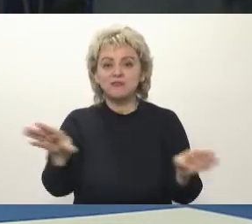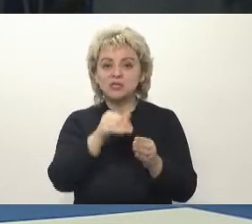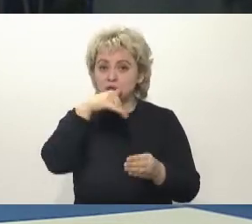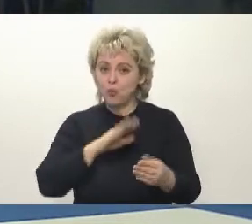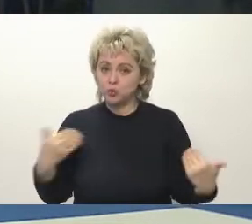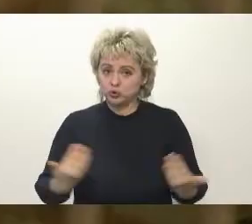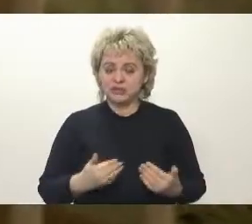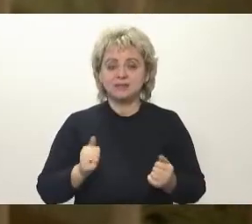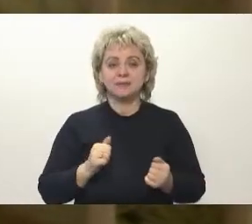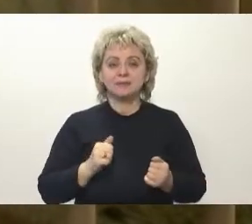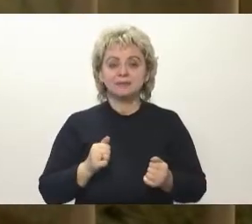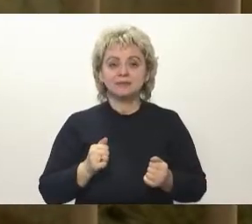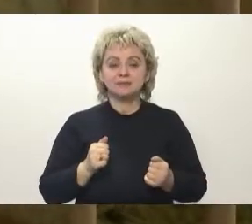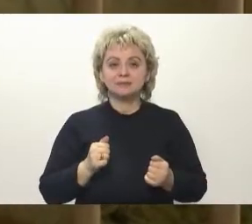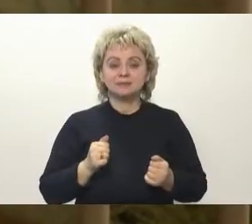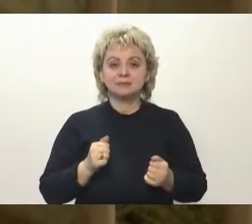уживутся.